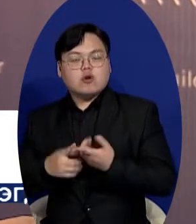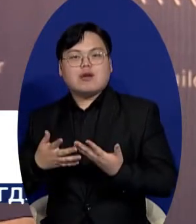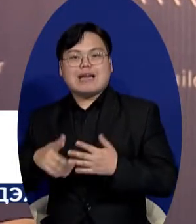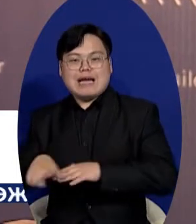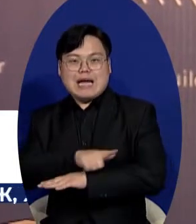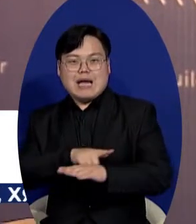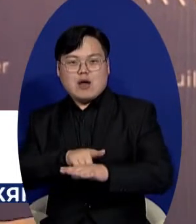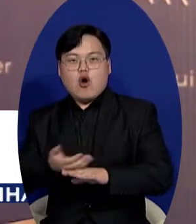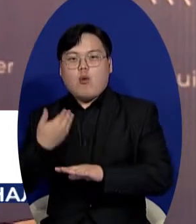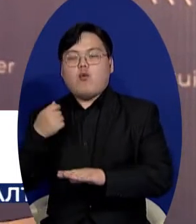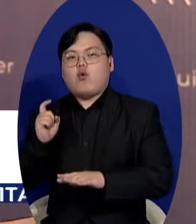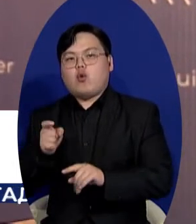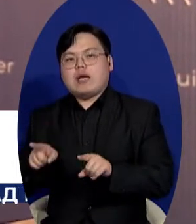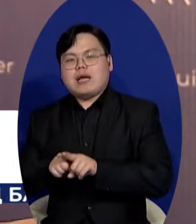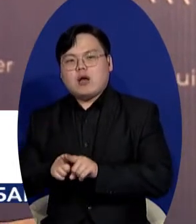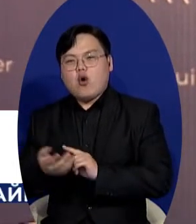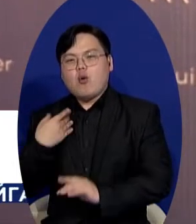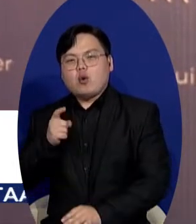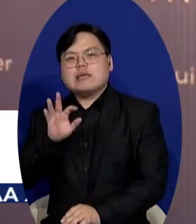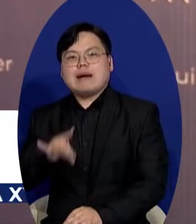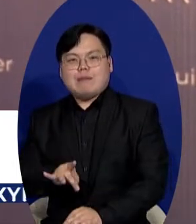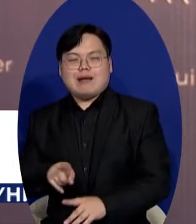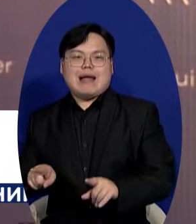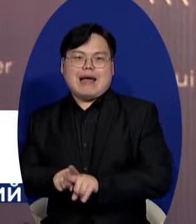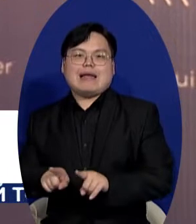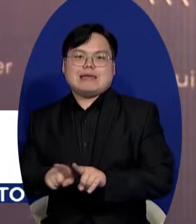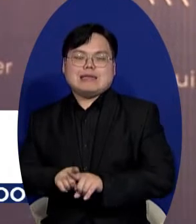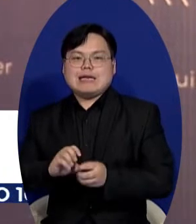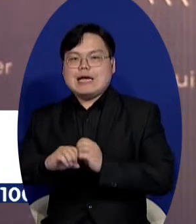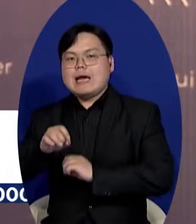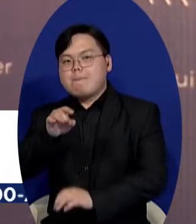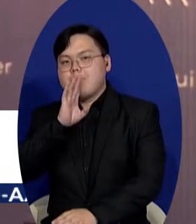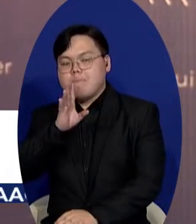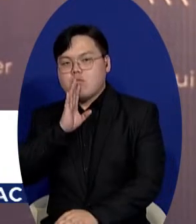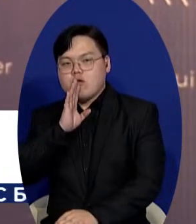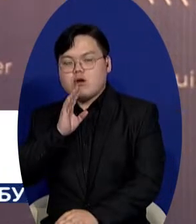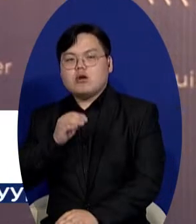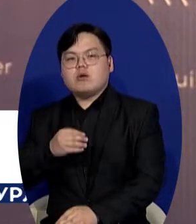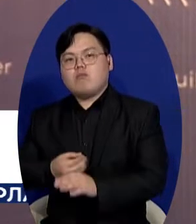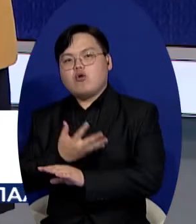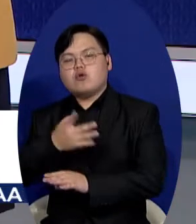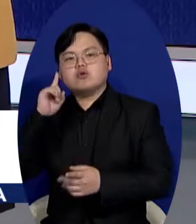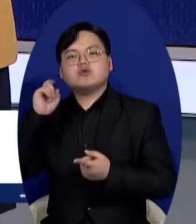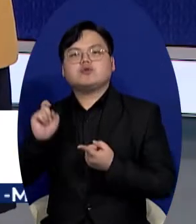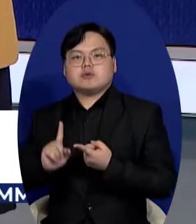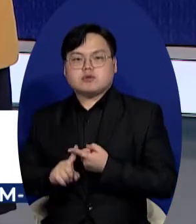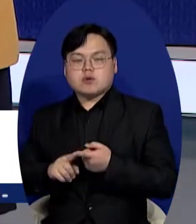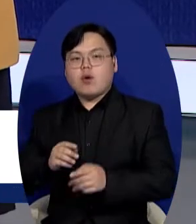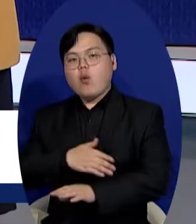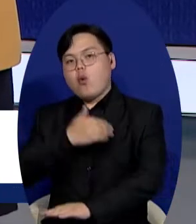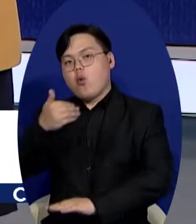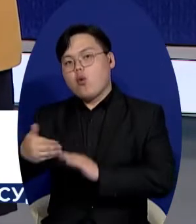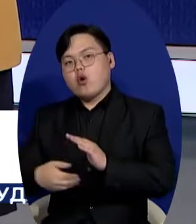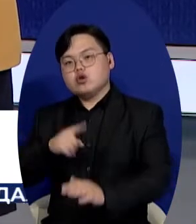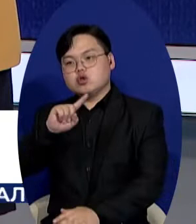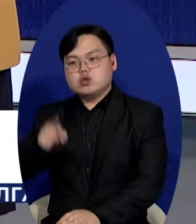газрыг буцаагаад яг ямар байсан тэр хэмжээнд нь хамгийн дөхүүлж орхих юм л зорилготой. За уурхаан зөвшөөрлийг